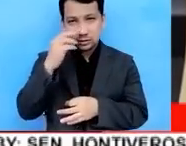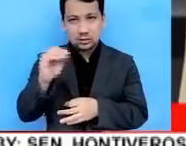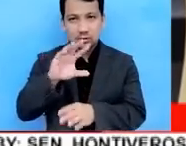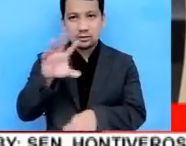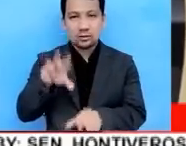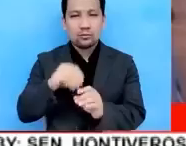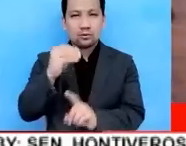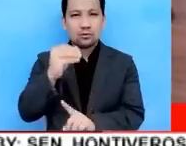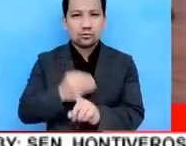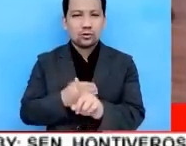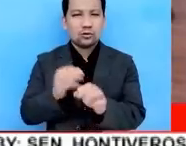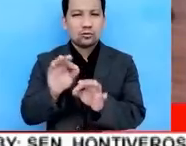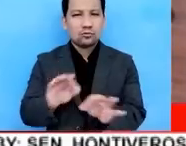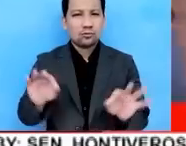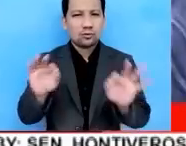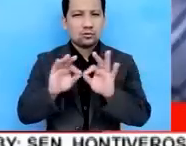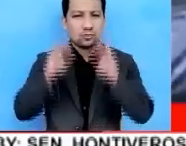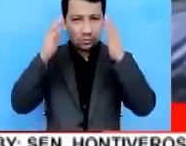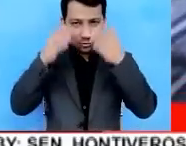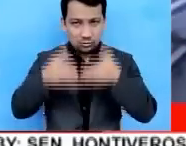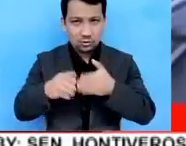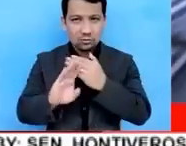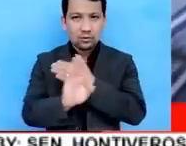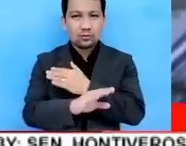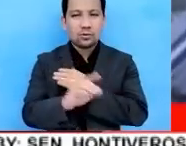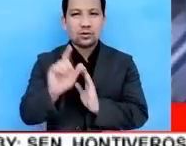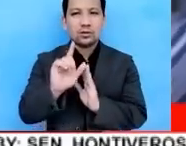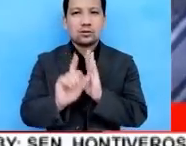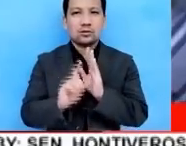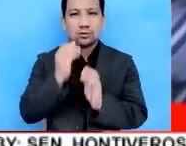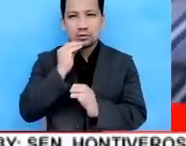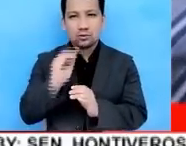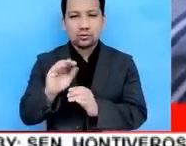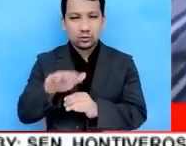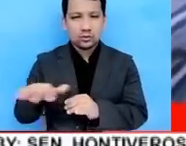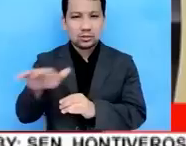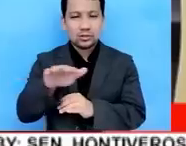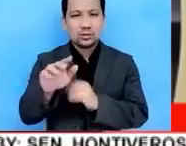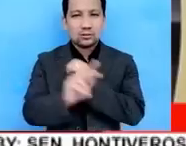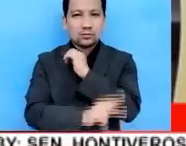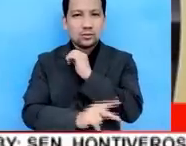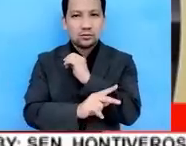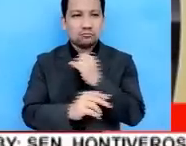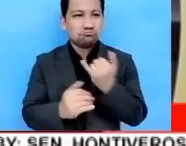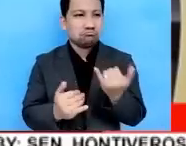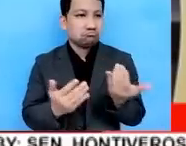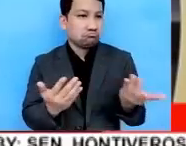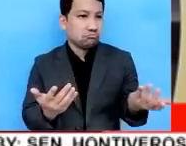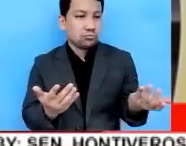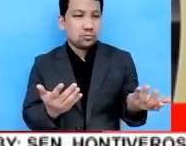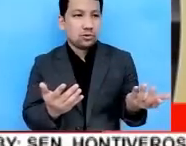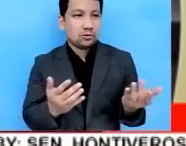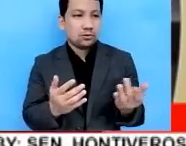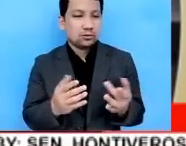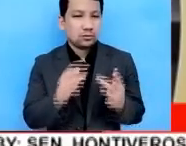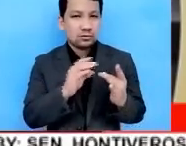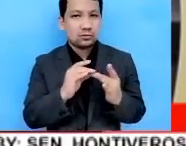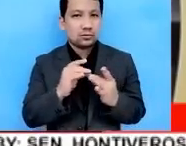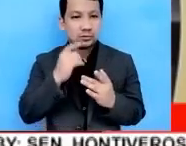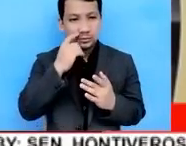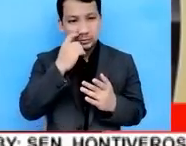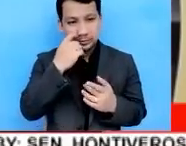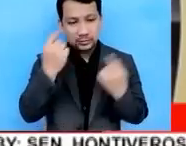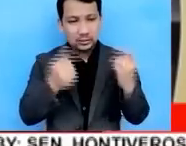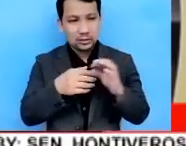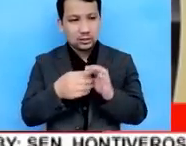Oktubre. Ito ay para mapagtuunan ng pagbabalik ng law and order sa probinsya. Perhaps we can recall